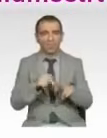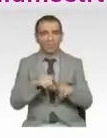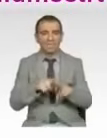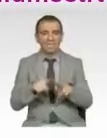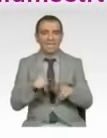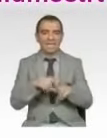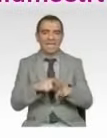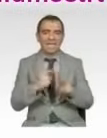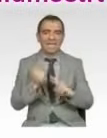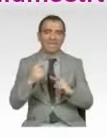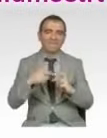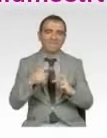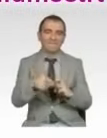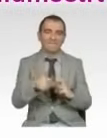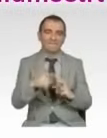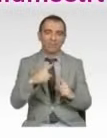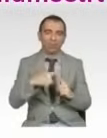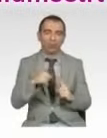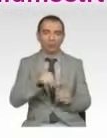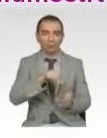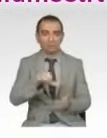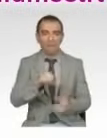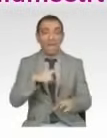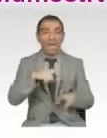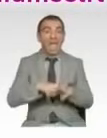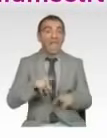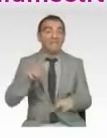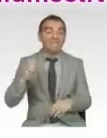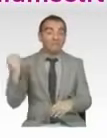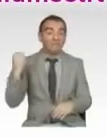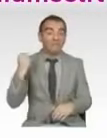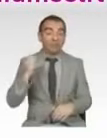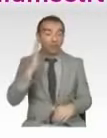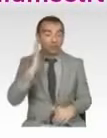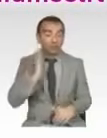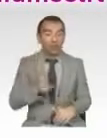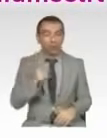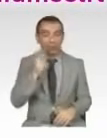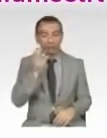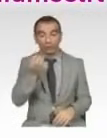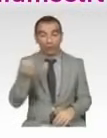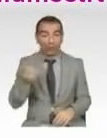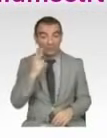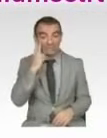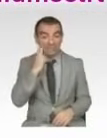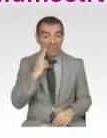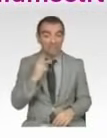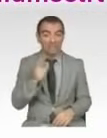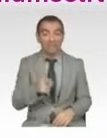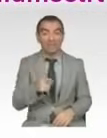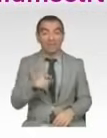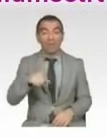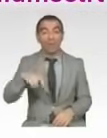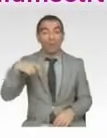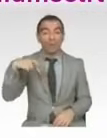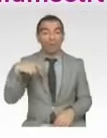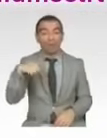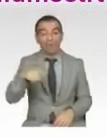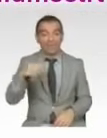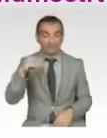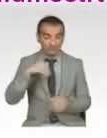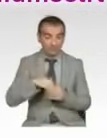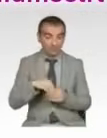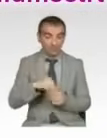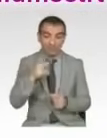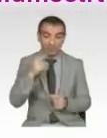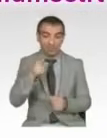yağı. E vitamini açısından çok zengin. Yani o kadar çok zengin ki ve protein açısından çok